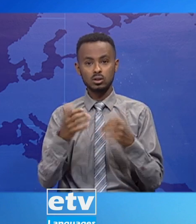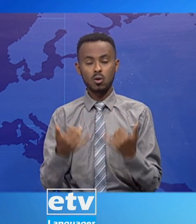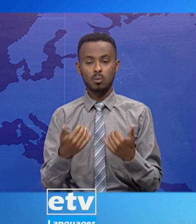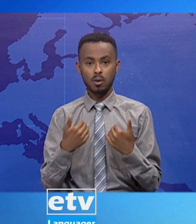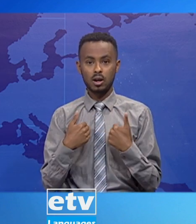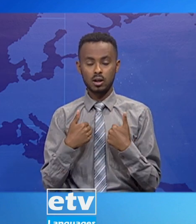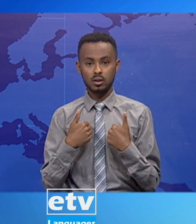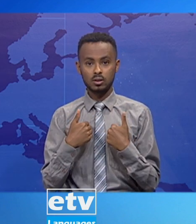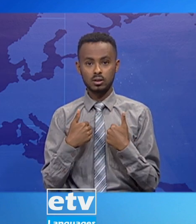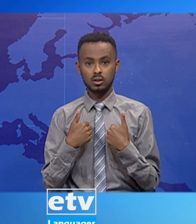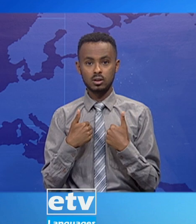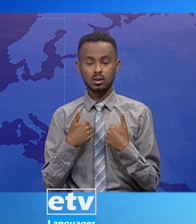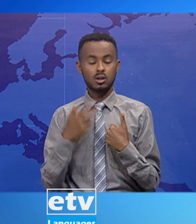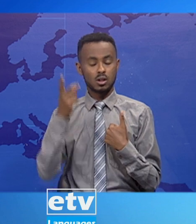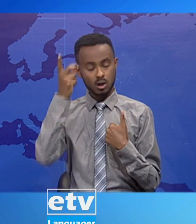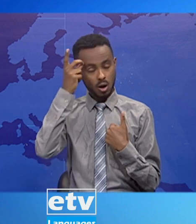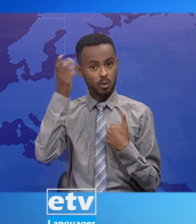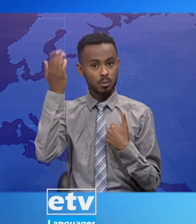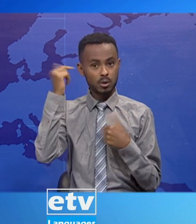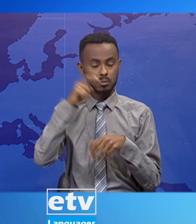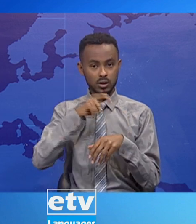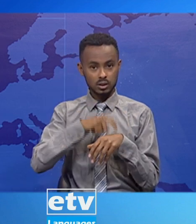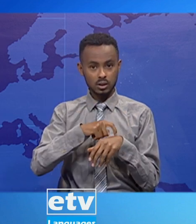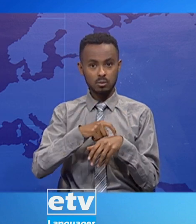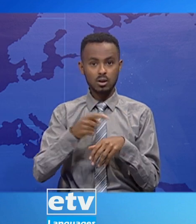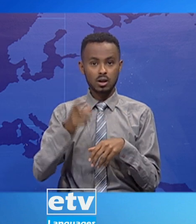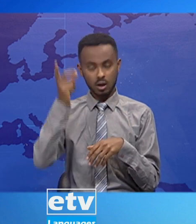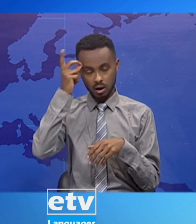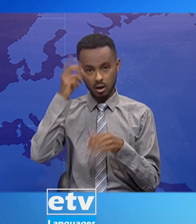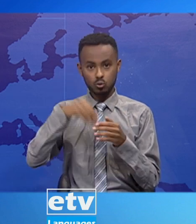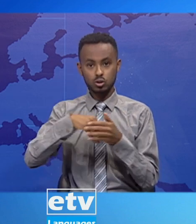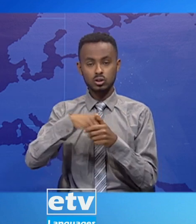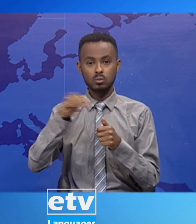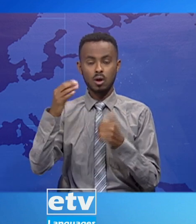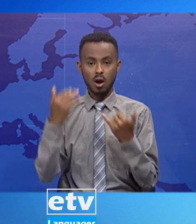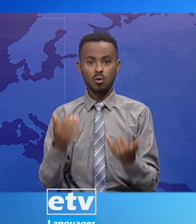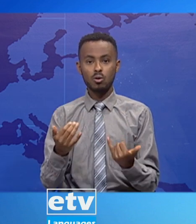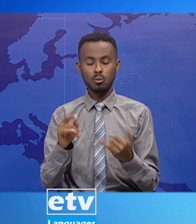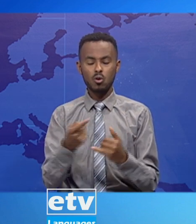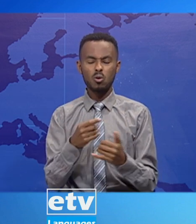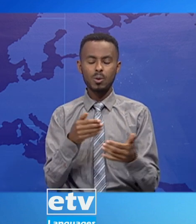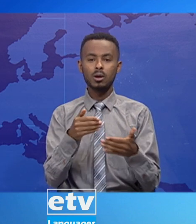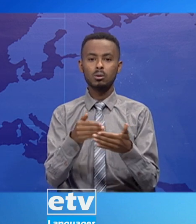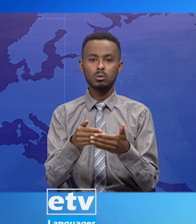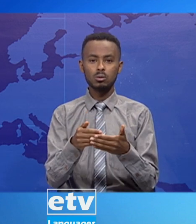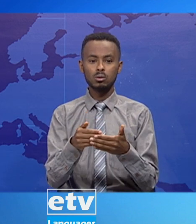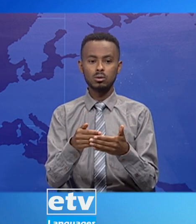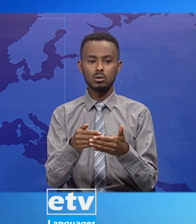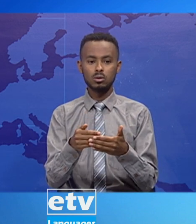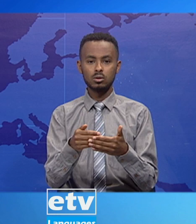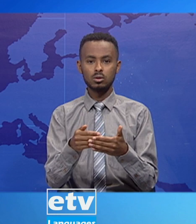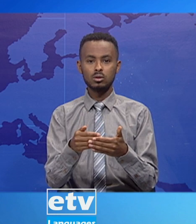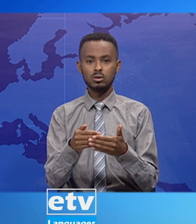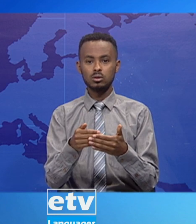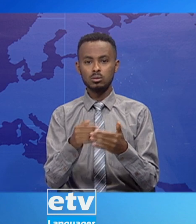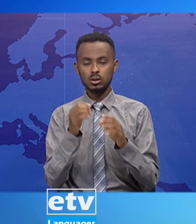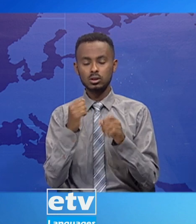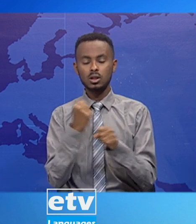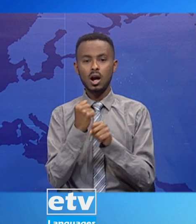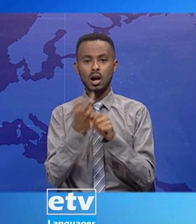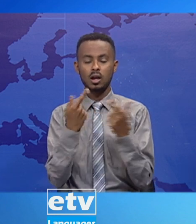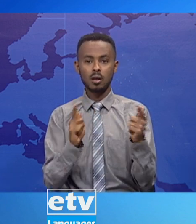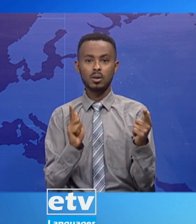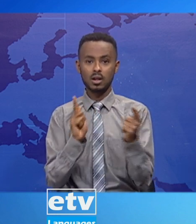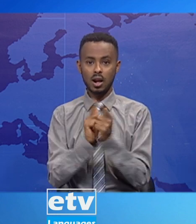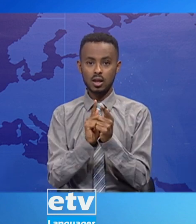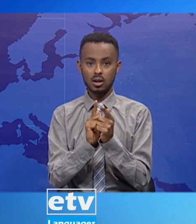አለ። ይርዳው በነበረበት ሰዓትም ከይርዳው ውጭም አሁን እንደውም በቅርብ ስራ አጋጣሚ